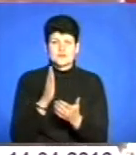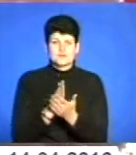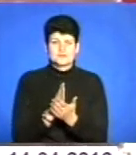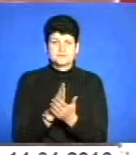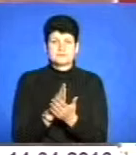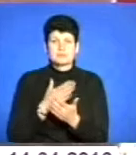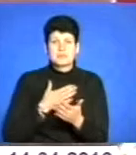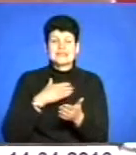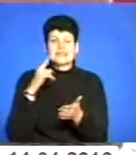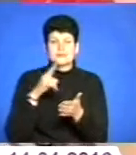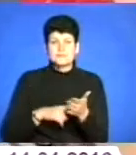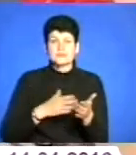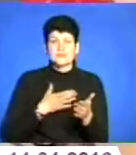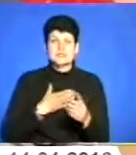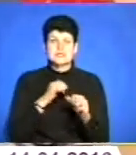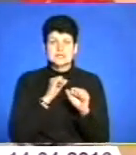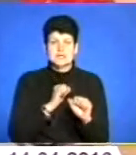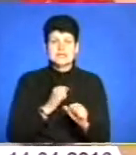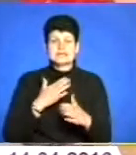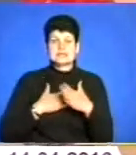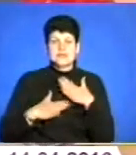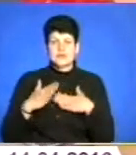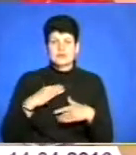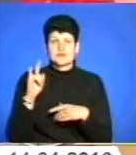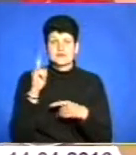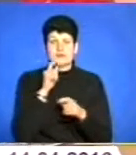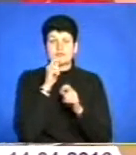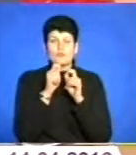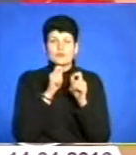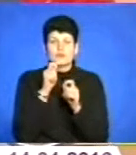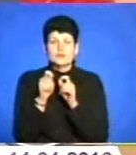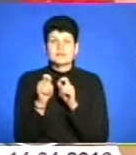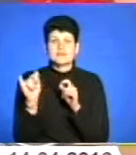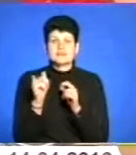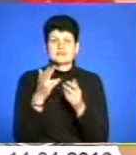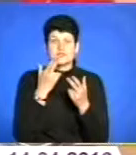Ми надіємося, що наші захисники зрадіють дитячим подаруночкам.